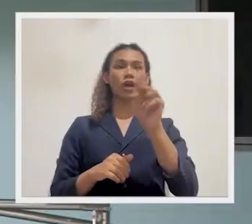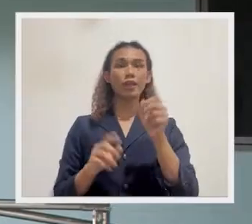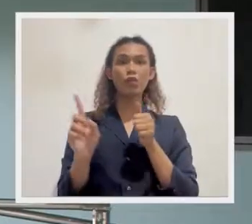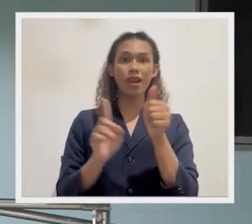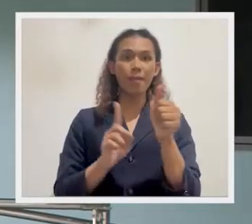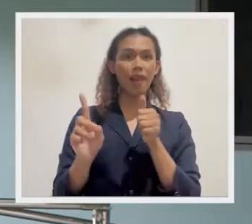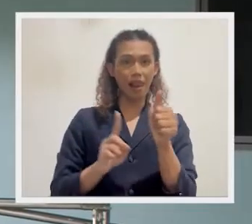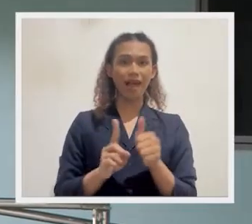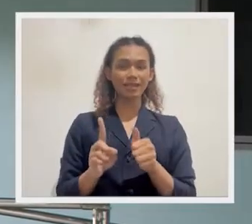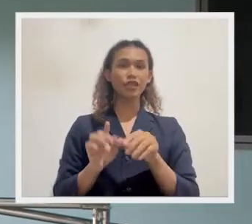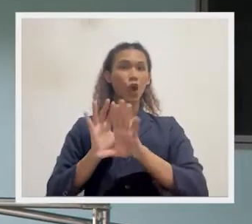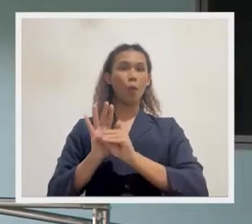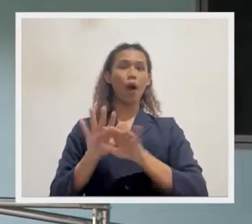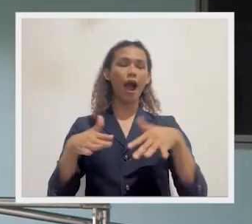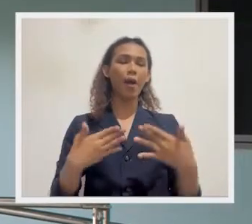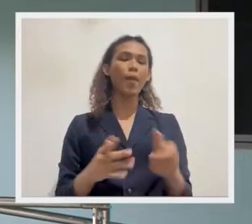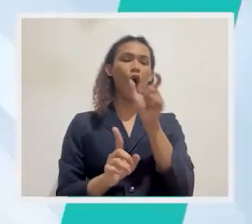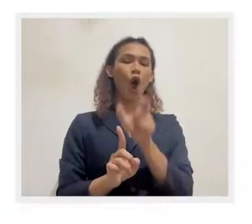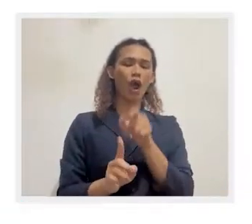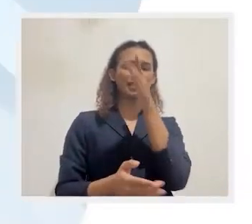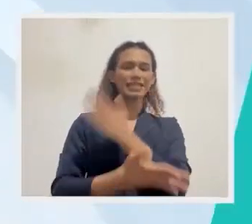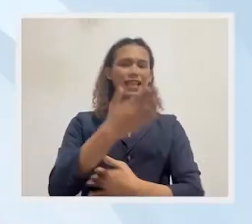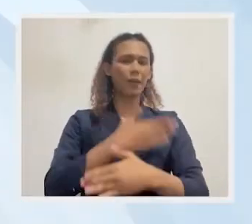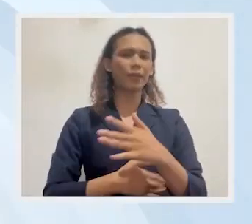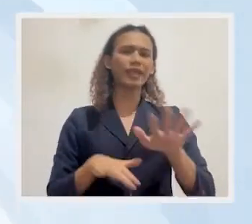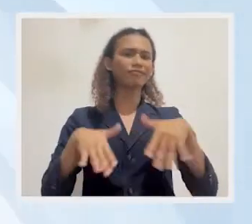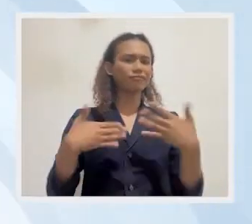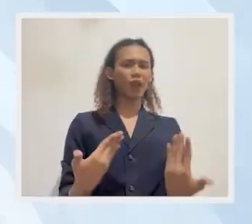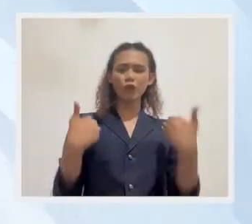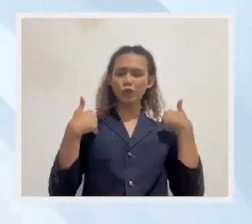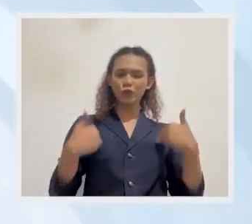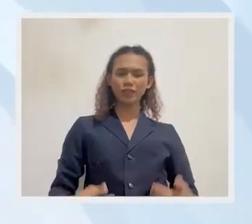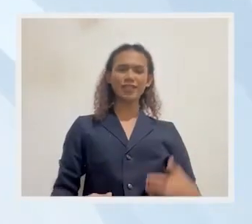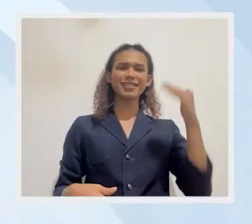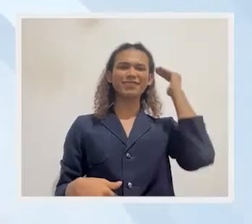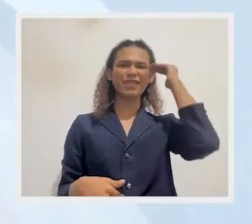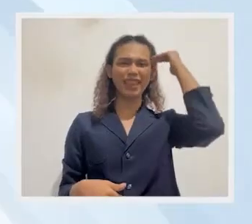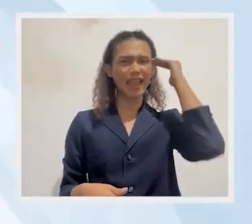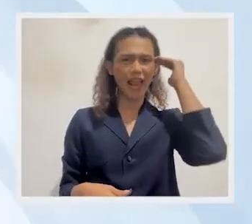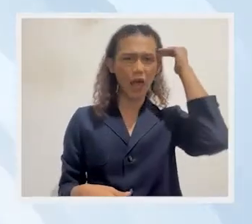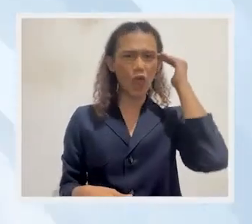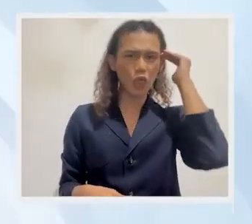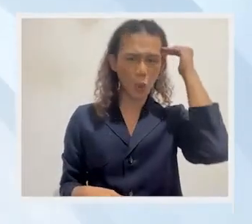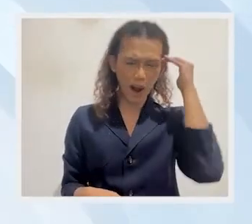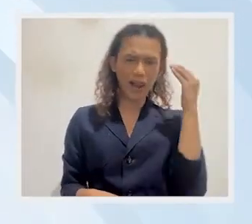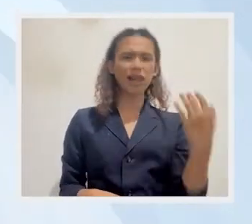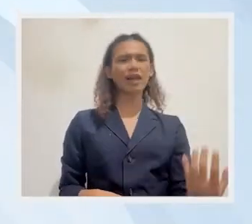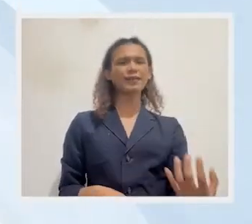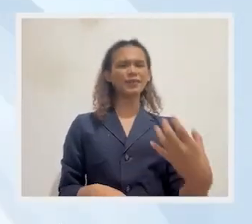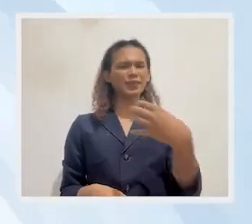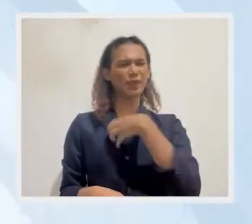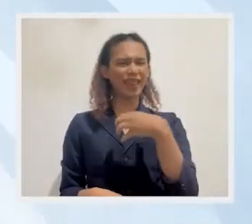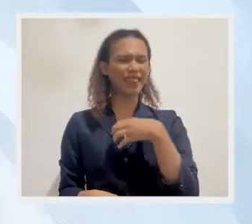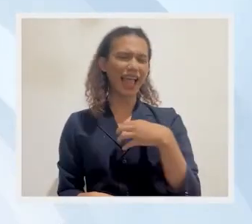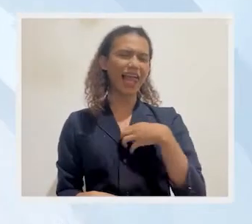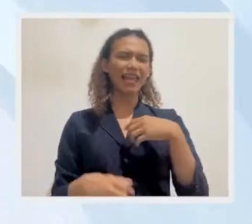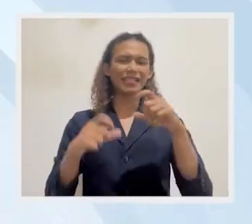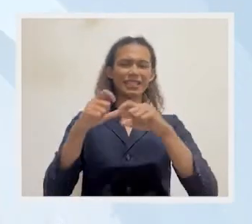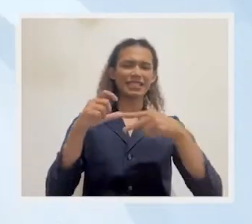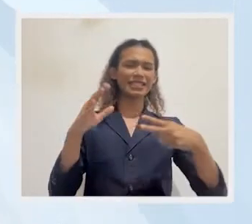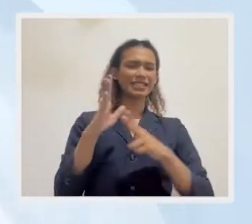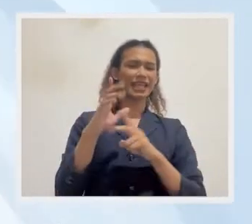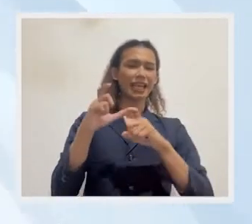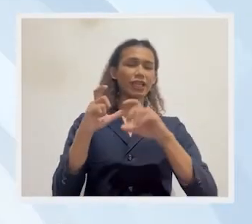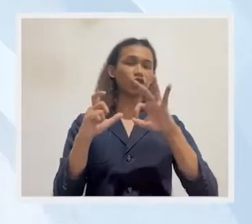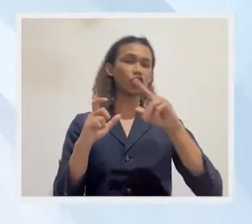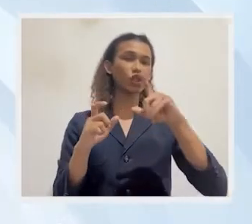Tahun 2016, penyandang disabilitas merupakan setiap orang yang mengalami keterbatasan fisik, intelektual,